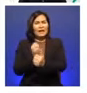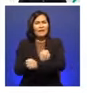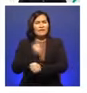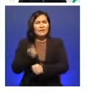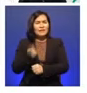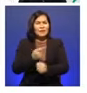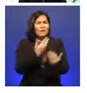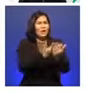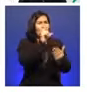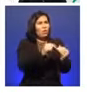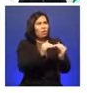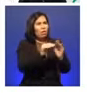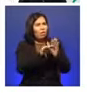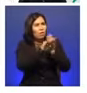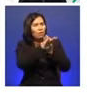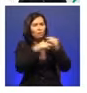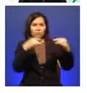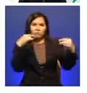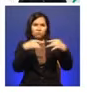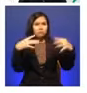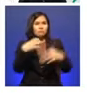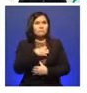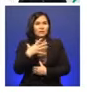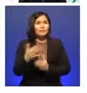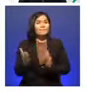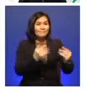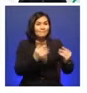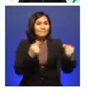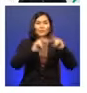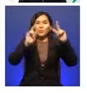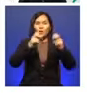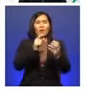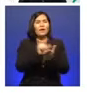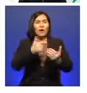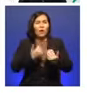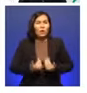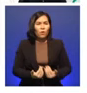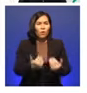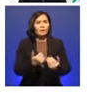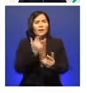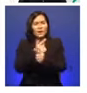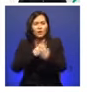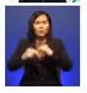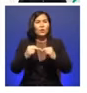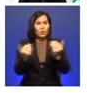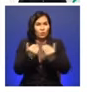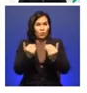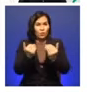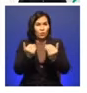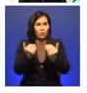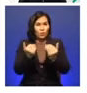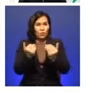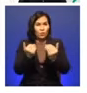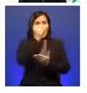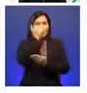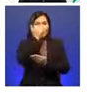เรื่องสำคัญอีกเรื่องก็คืออยากจะเห็นการลาคลอดและการเลี้ยงดูบุตรที่เป็นการให้ความสำคัญในการพัฒนาทรัพยากรมนุษย์นะฮะปัจจุบันผู้หญิงล